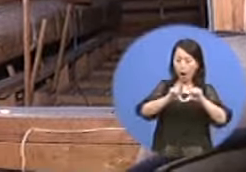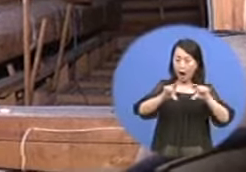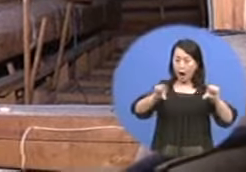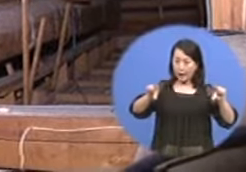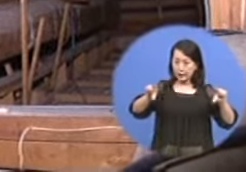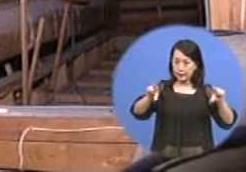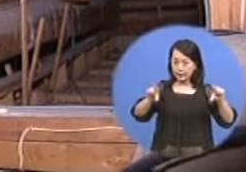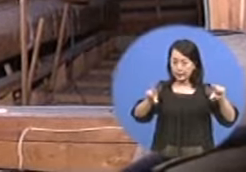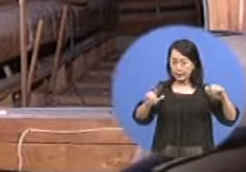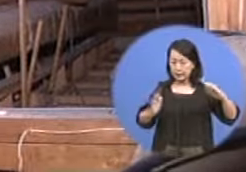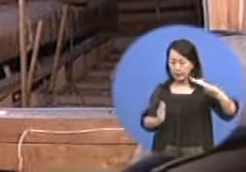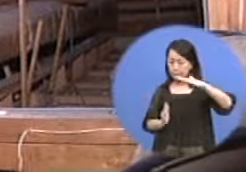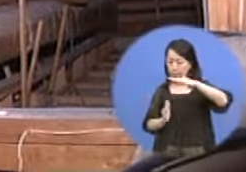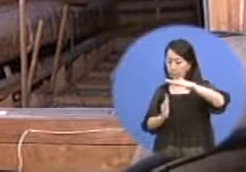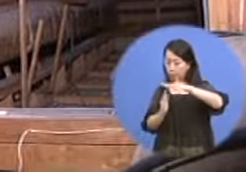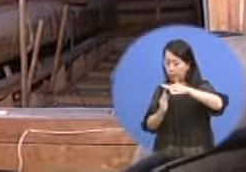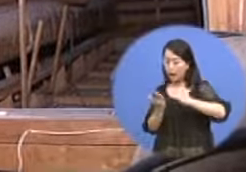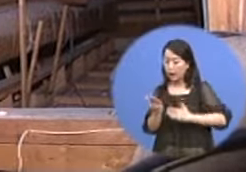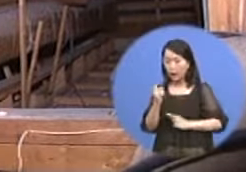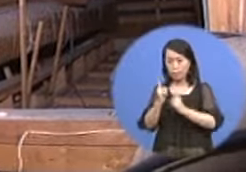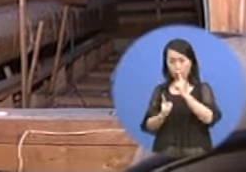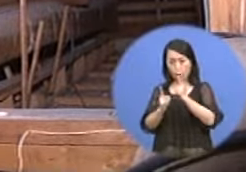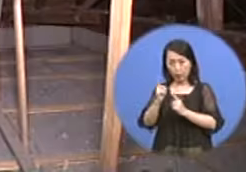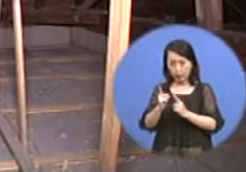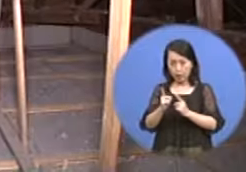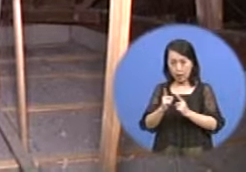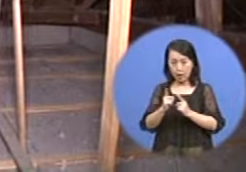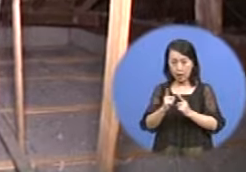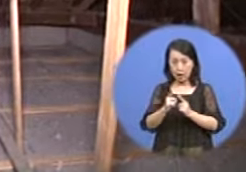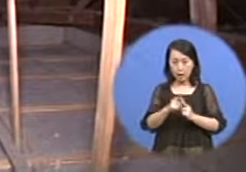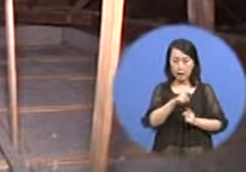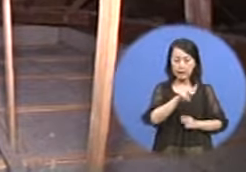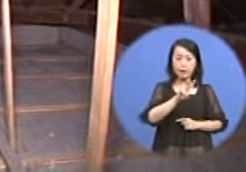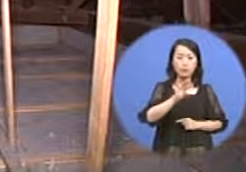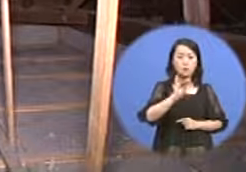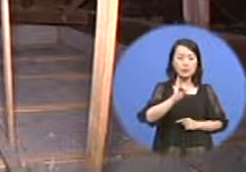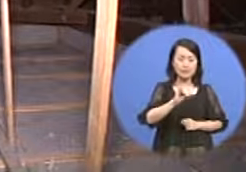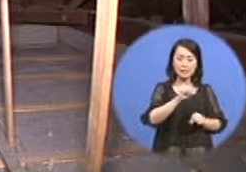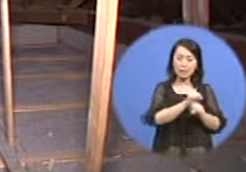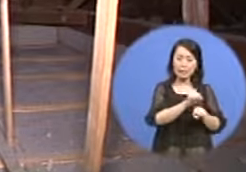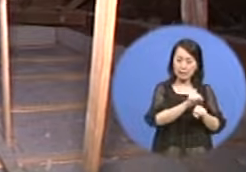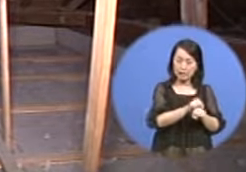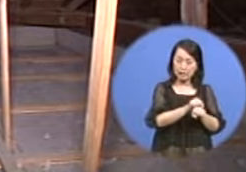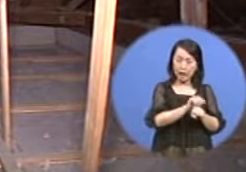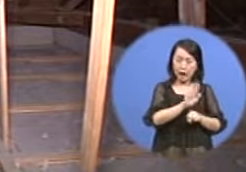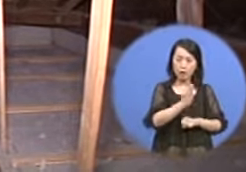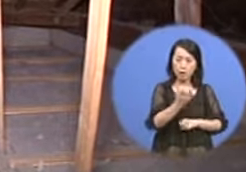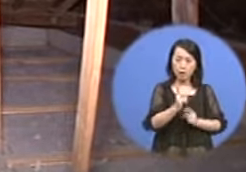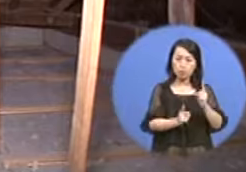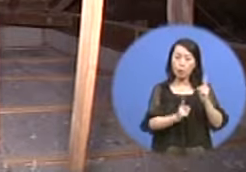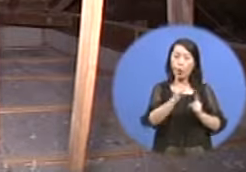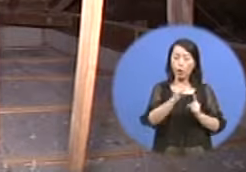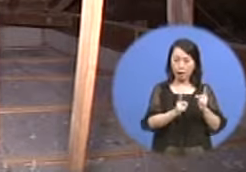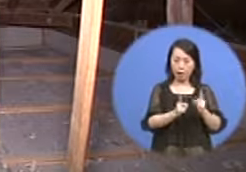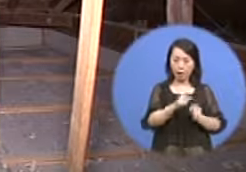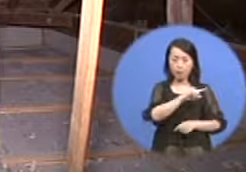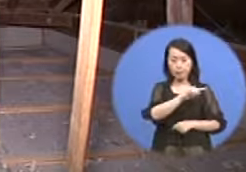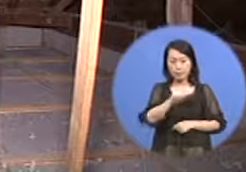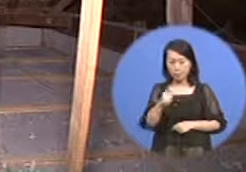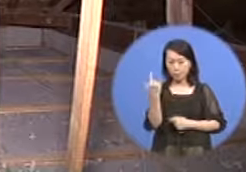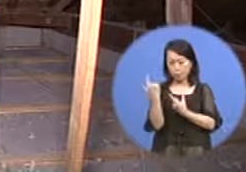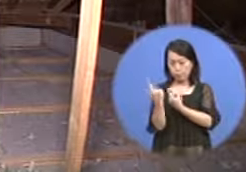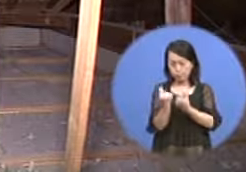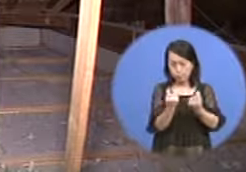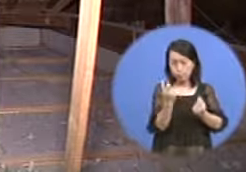かどうかということとか、あるいは火打ち材がちゃんとあるかとか、そういうあたりをですね、確認を